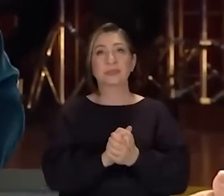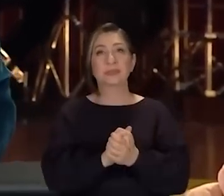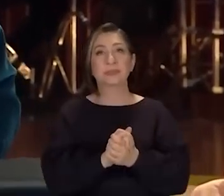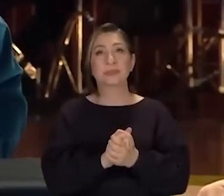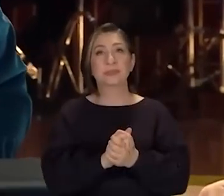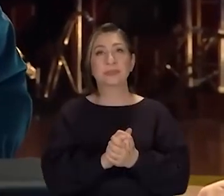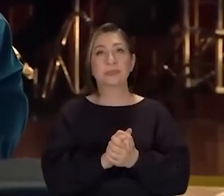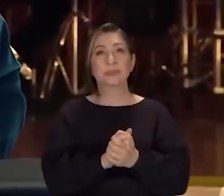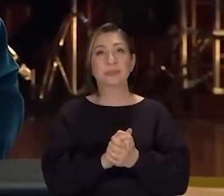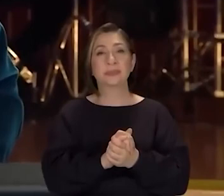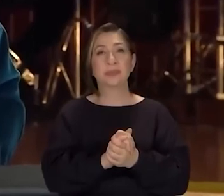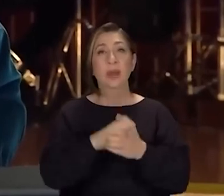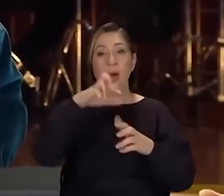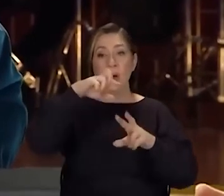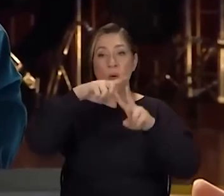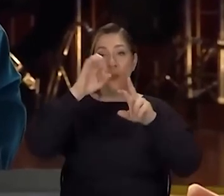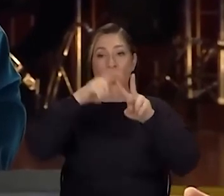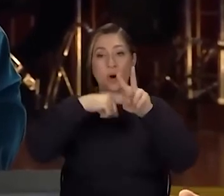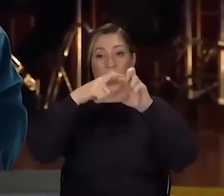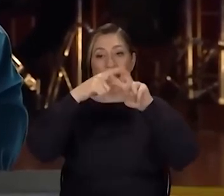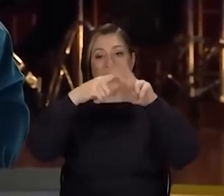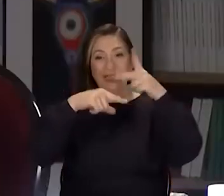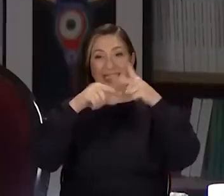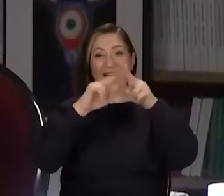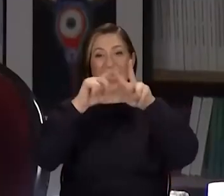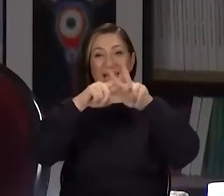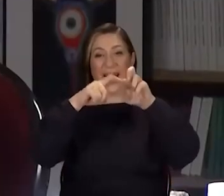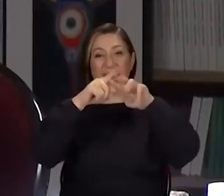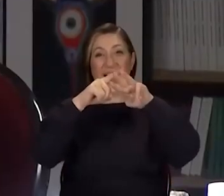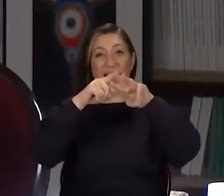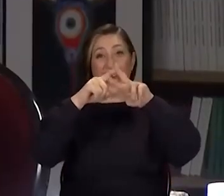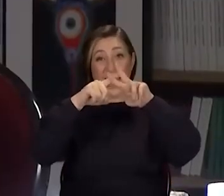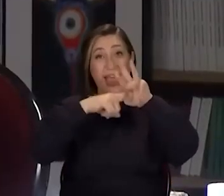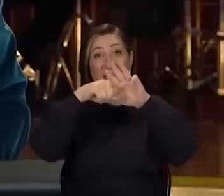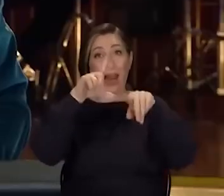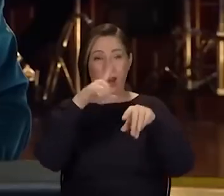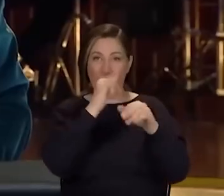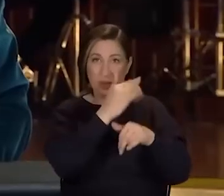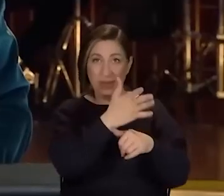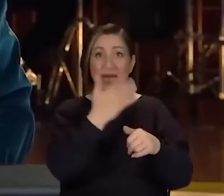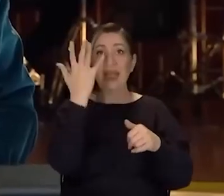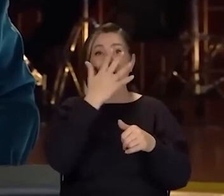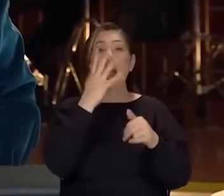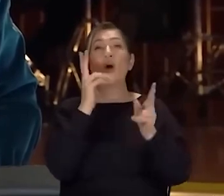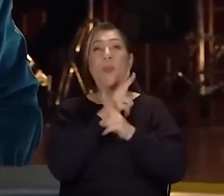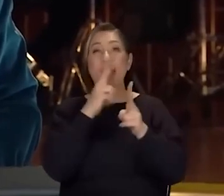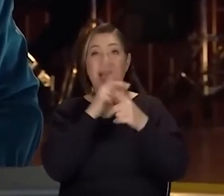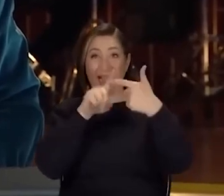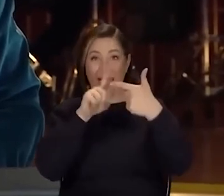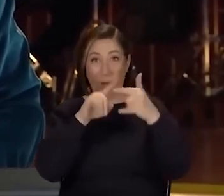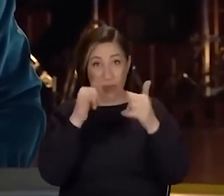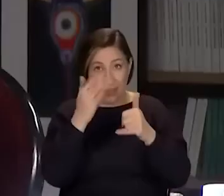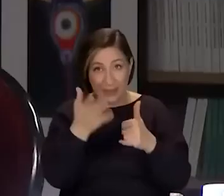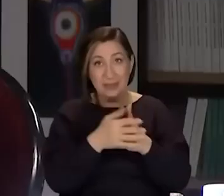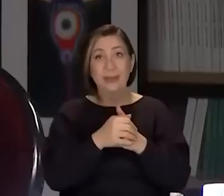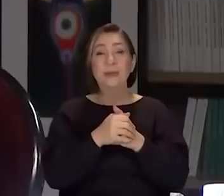sen Poyraz Karayel'de oynadın Zülfikar. Eyvallah. Ona ha, Kara Komikler'de 2'de oynadın